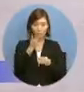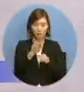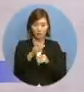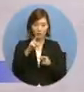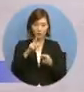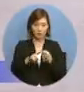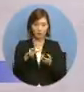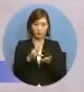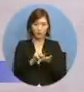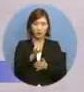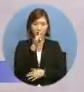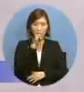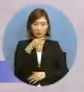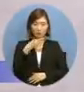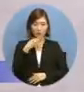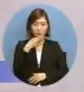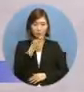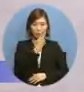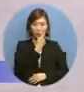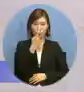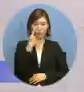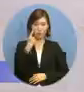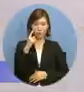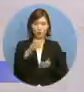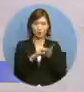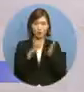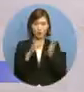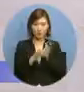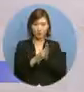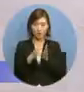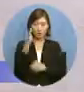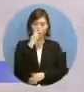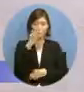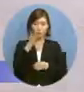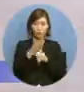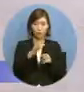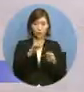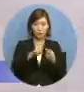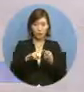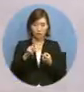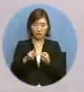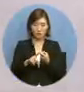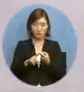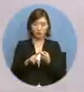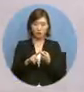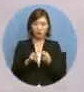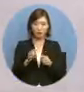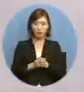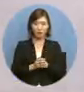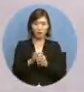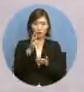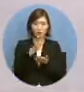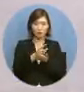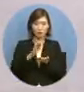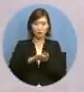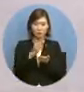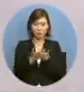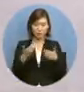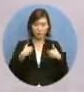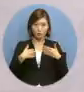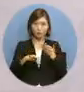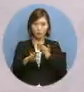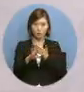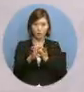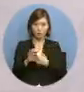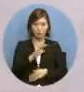문제점은 없는지 또 적정 감미가 이루어지고 있는지 등을 검토해서 제도 개선 사항이 있는 경우에는 우리가 3